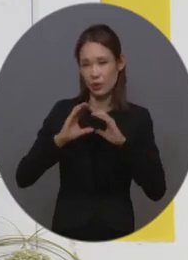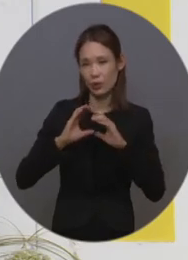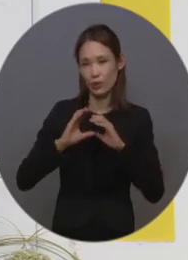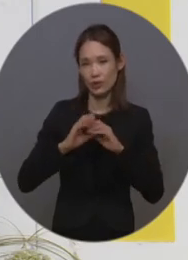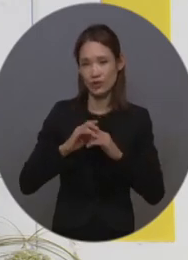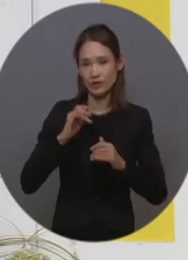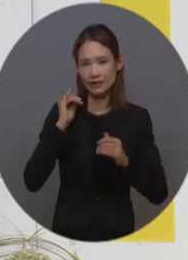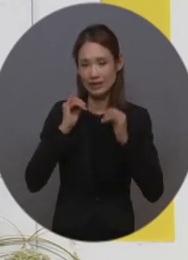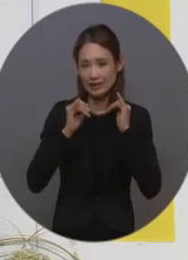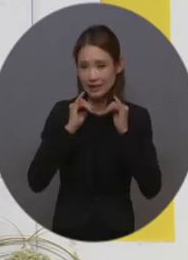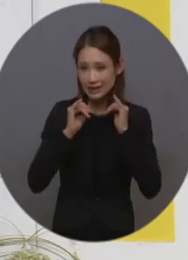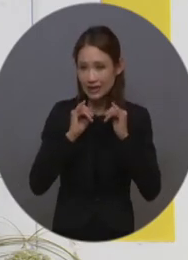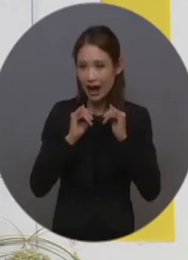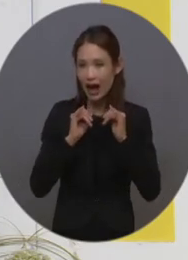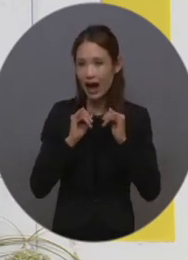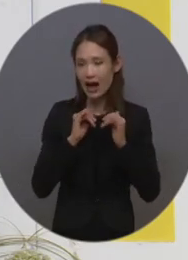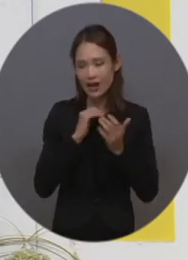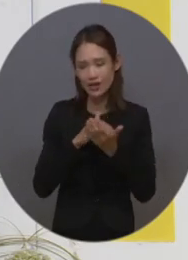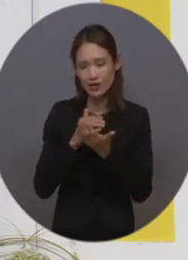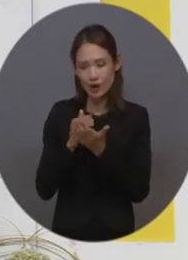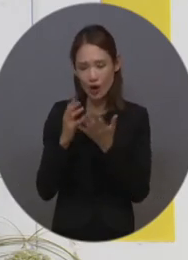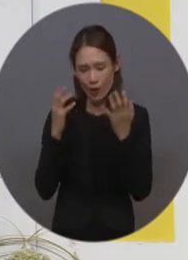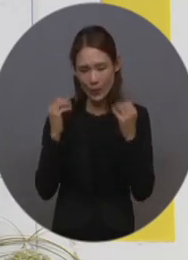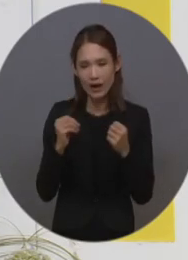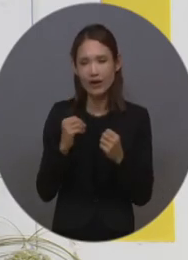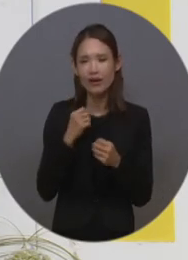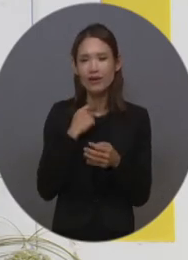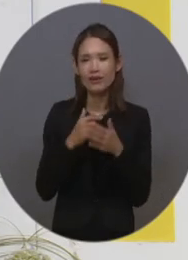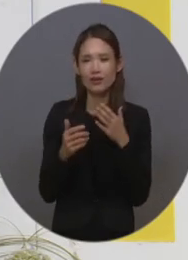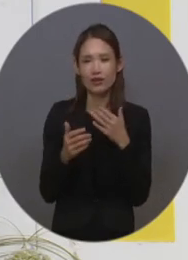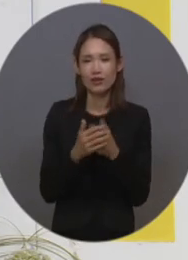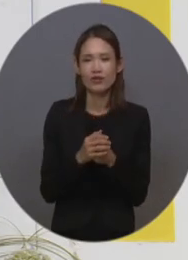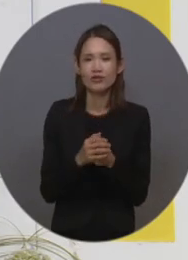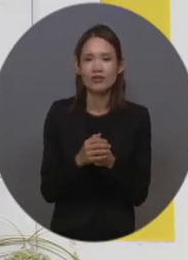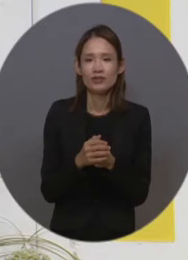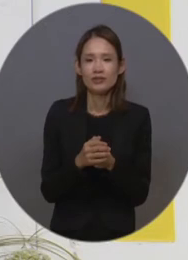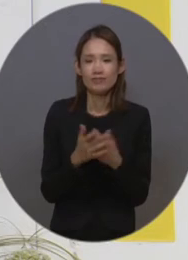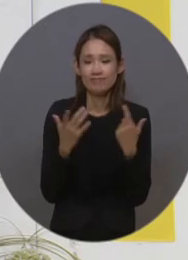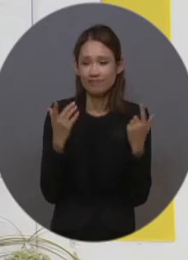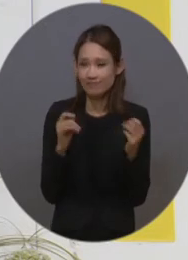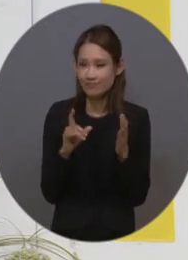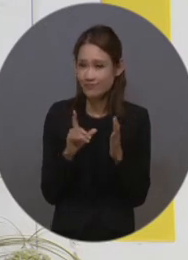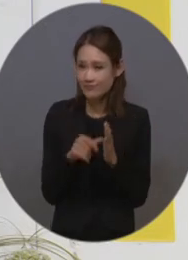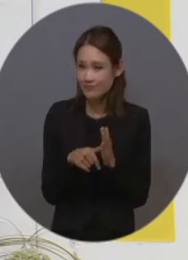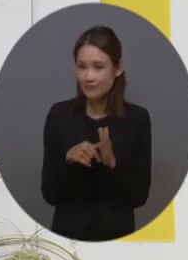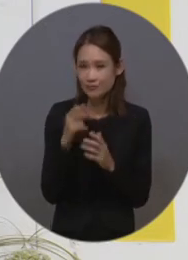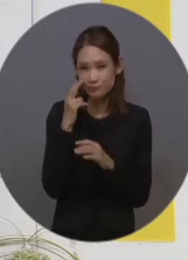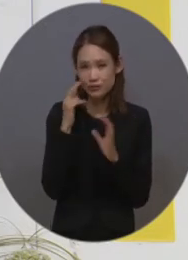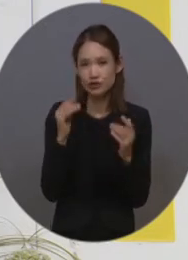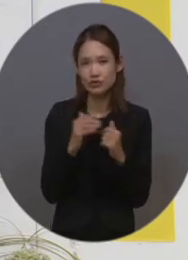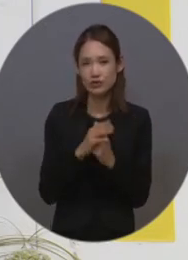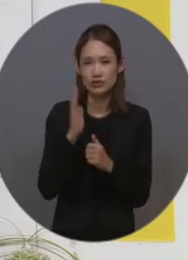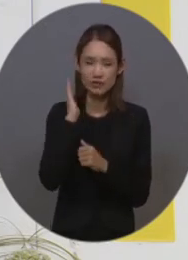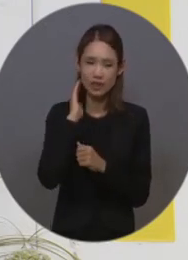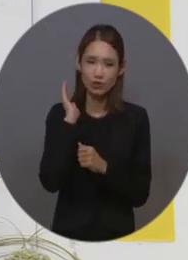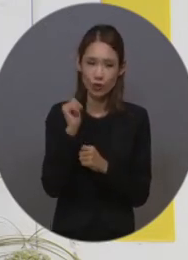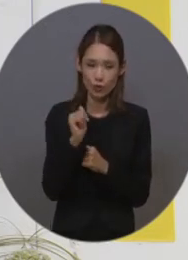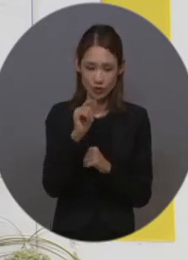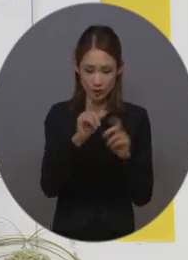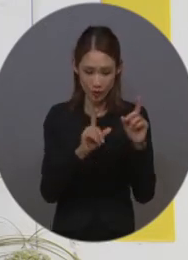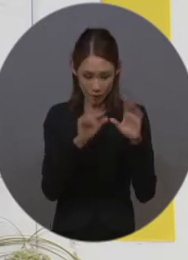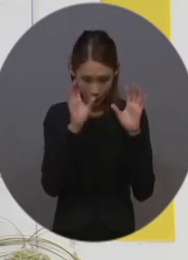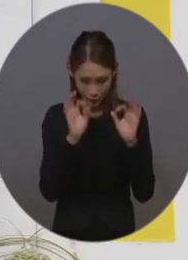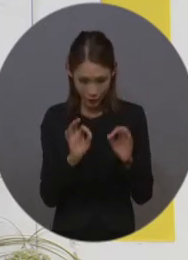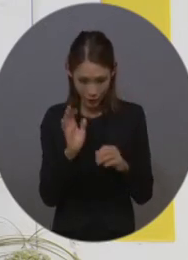아마 제일 많이 한 대통령이 네. 아닌가 이렇게 그랬군요. 생각이 됩니다. 그래서 그때 그 미국 대통령이 하는 걸 제가 보고